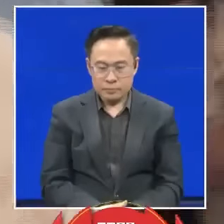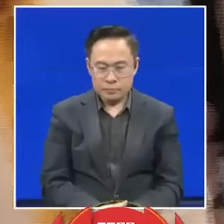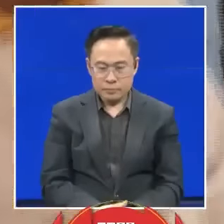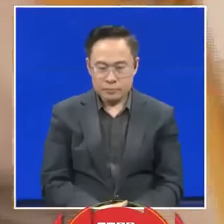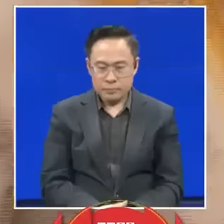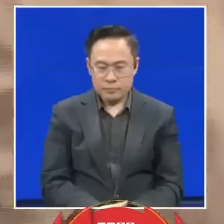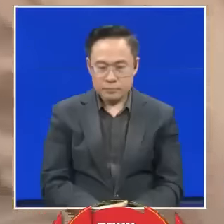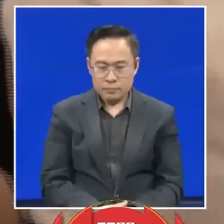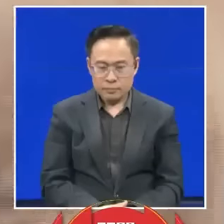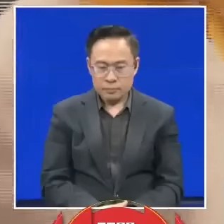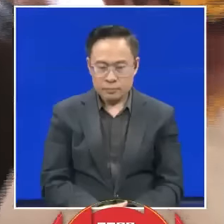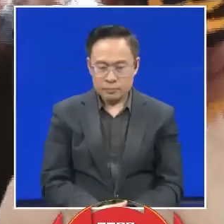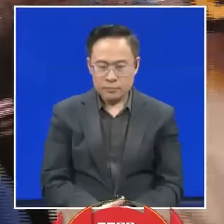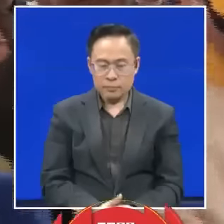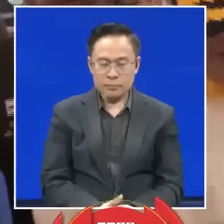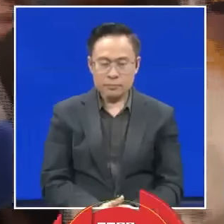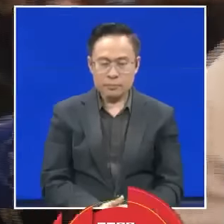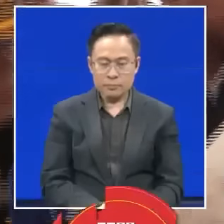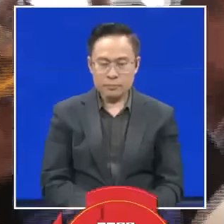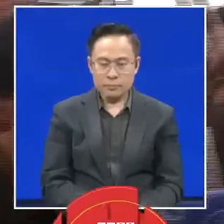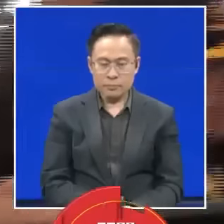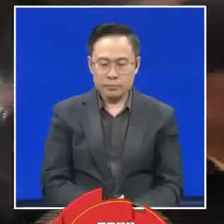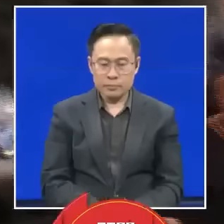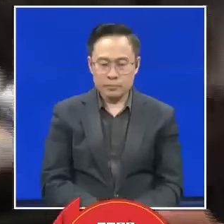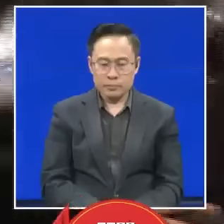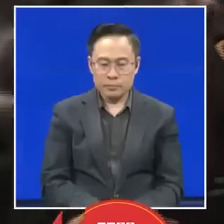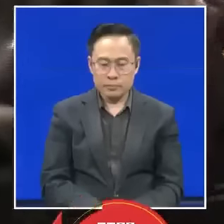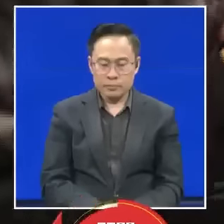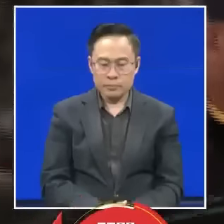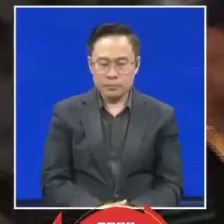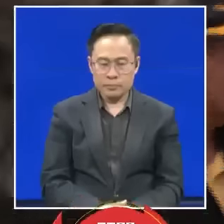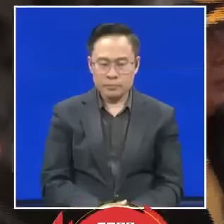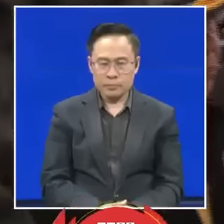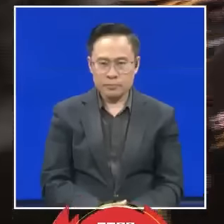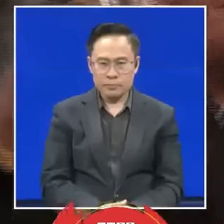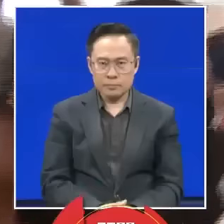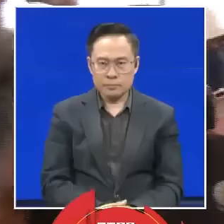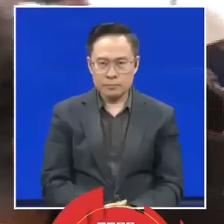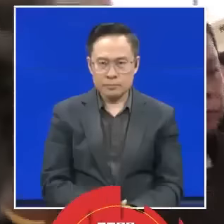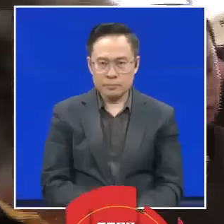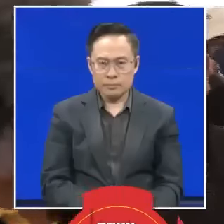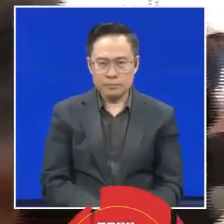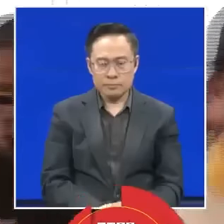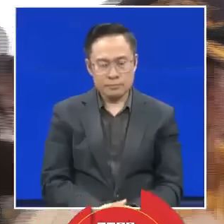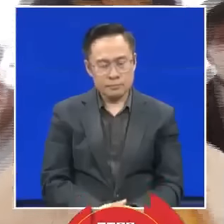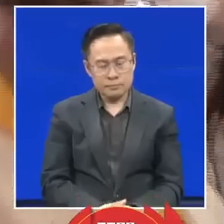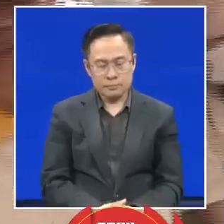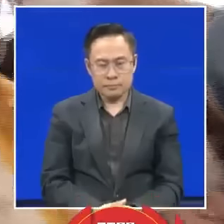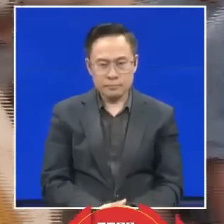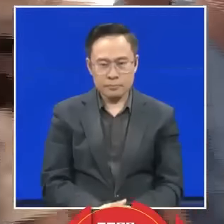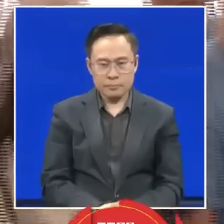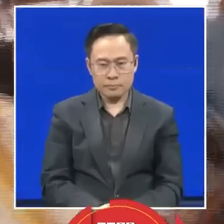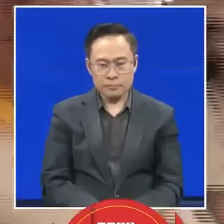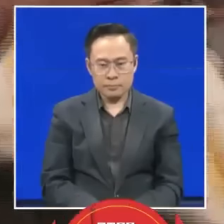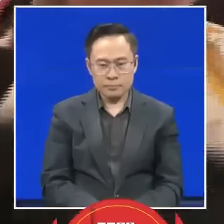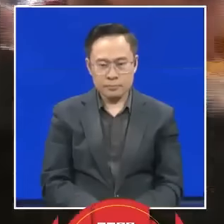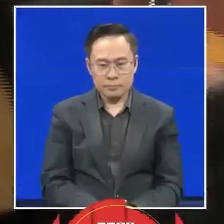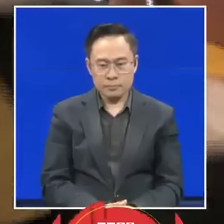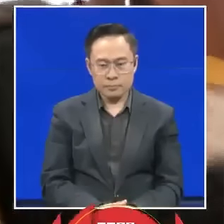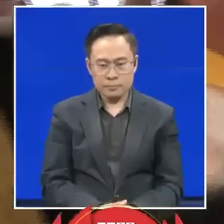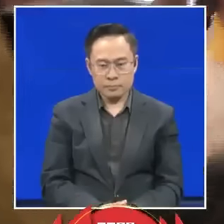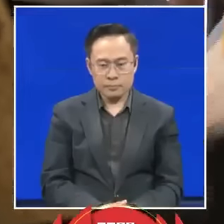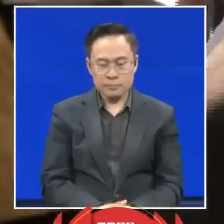ดตัวจับไปเลยคือพอหลังจากประมาณ2เดือนเสร็จปุ๊บแล้วที่ผมทำเป็นทางนี้